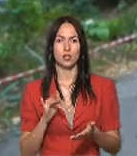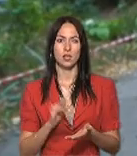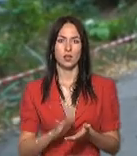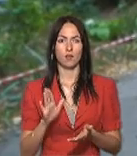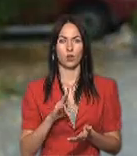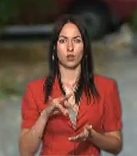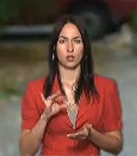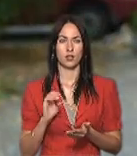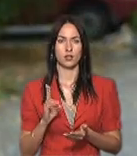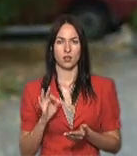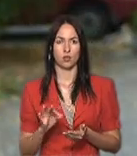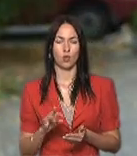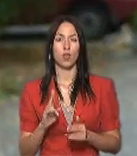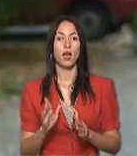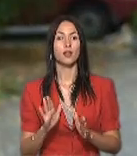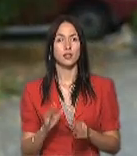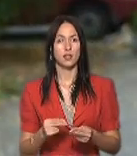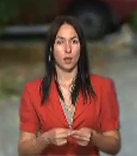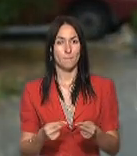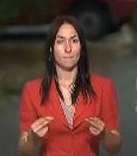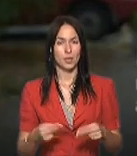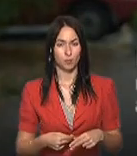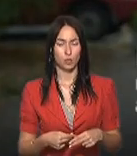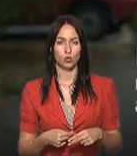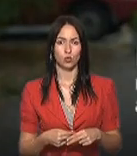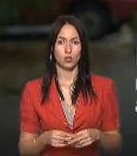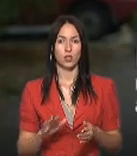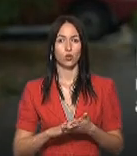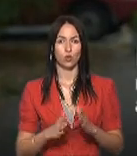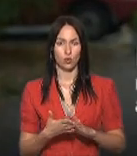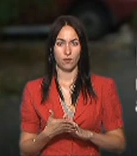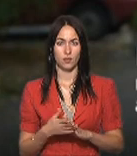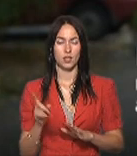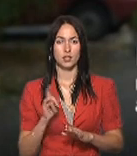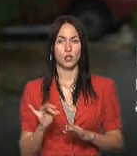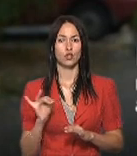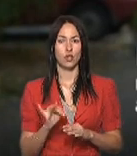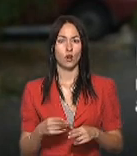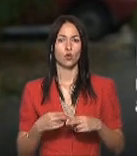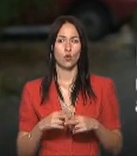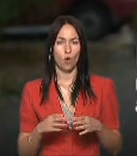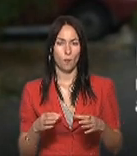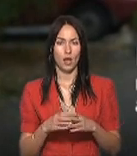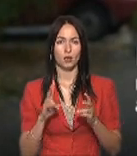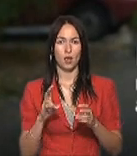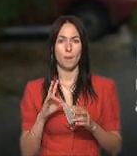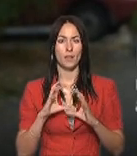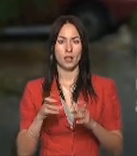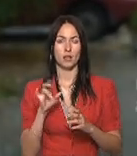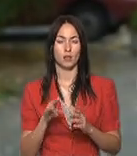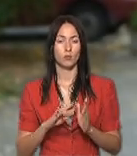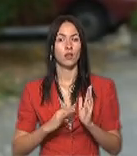Ірисенко. Як тільки підписується договір з інженерною компанією «Планета Бут» 9